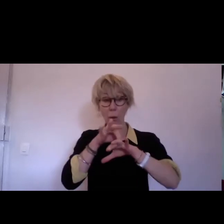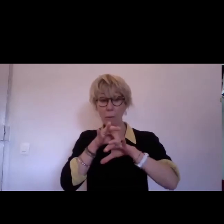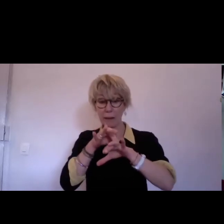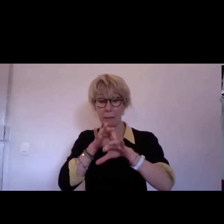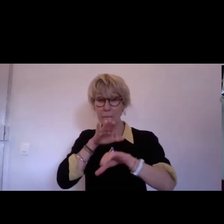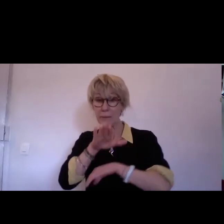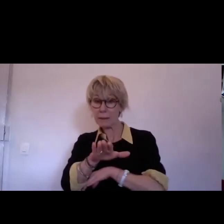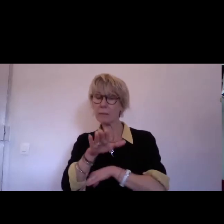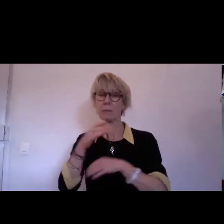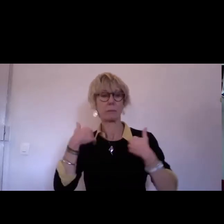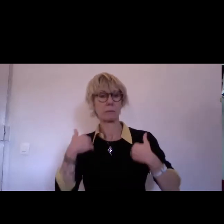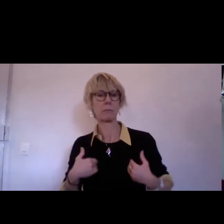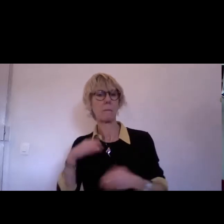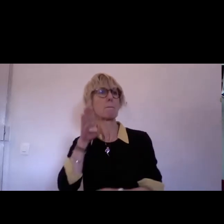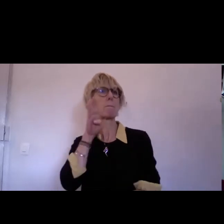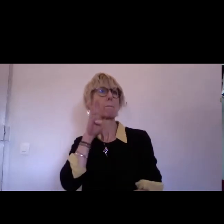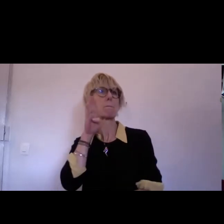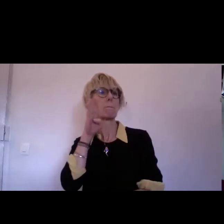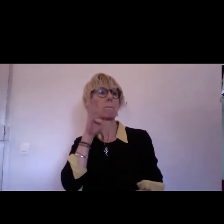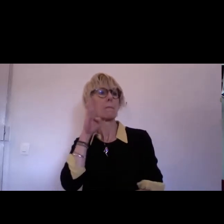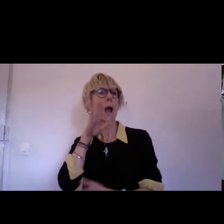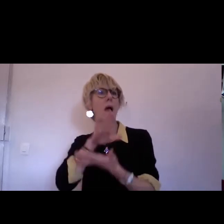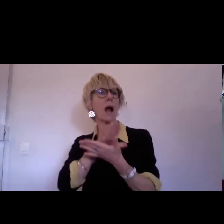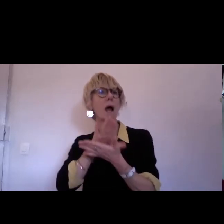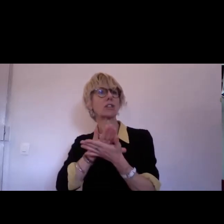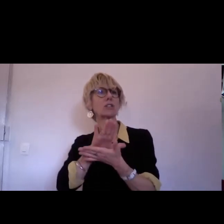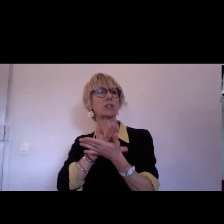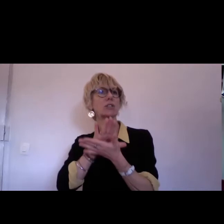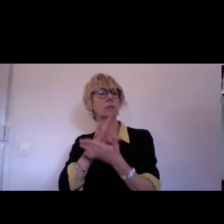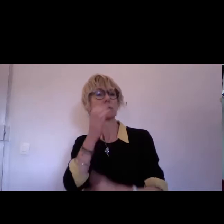aidante, donc ma maman va sur 102 ans dans 10 jours.